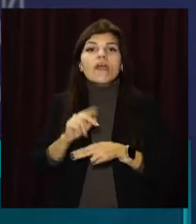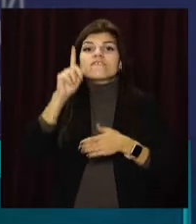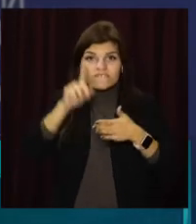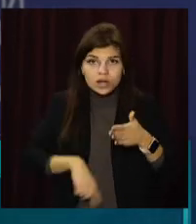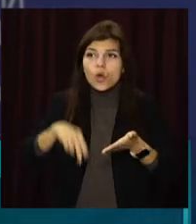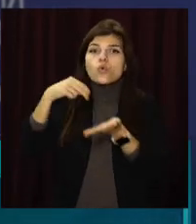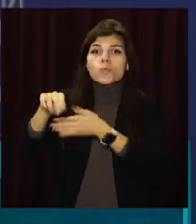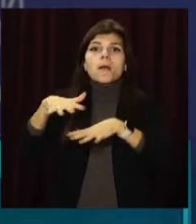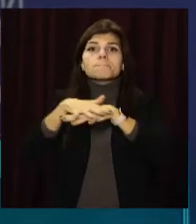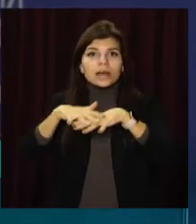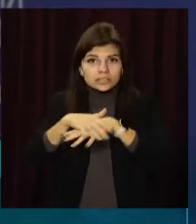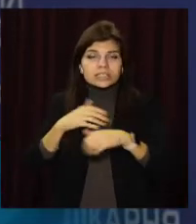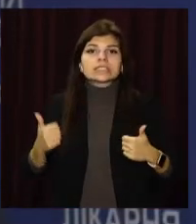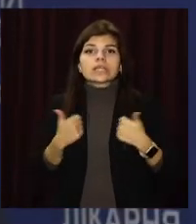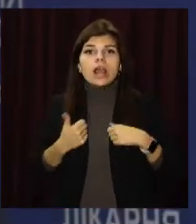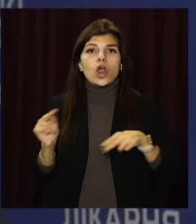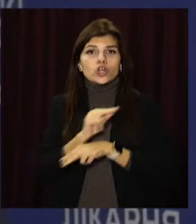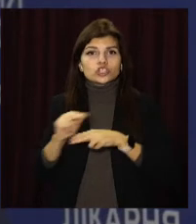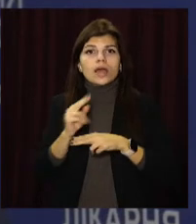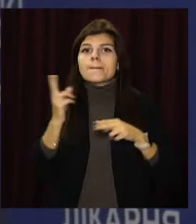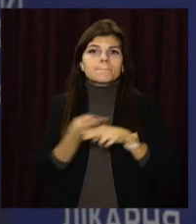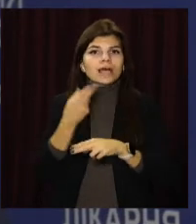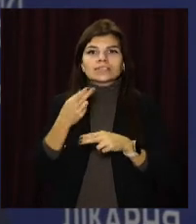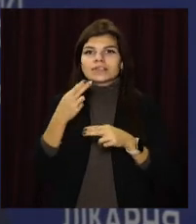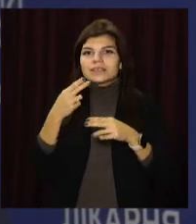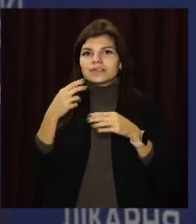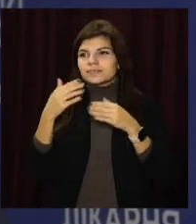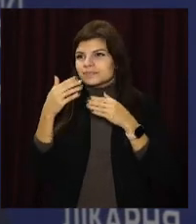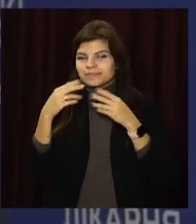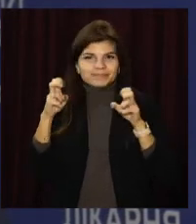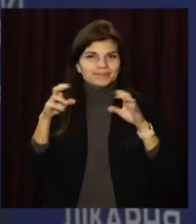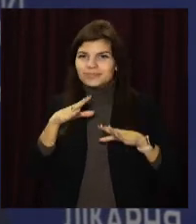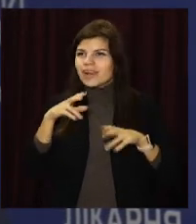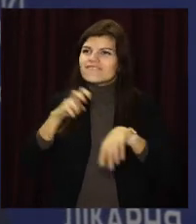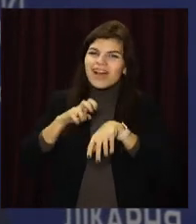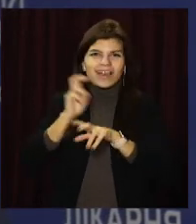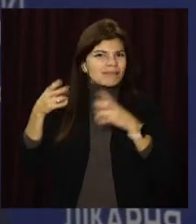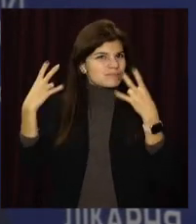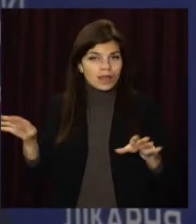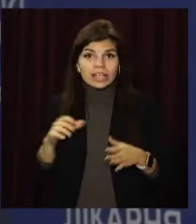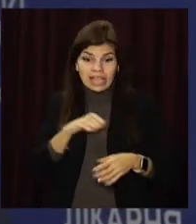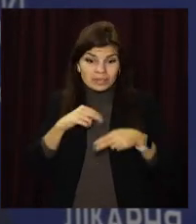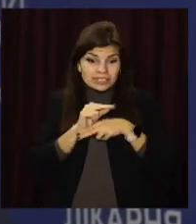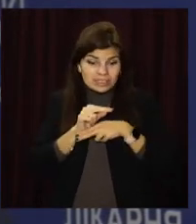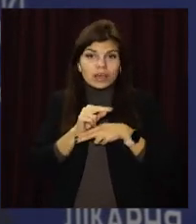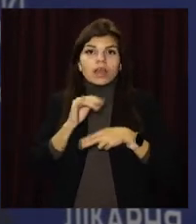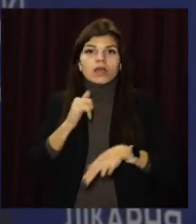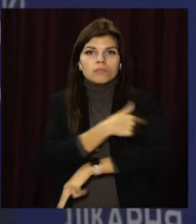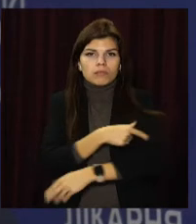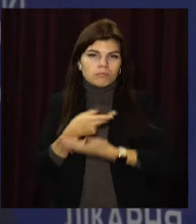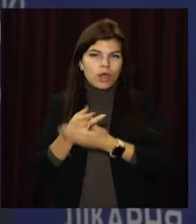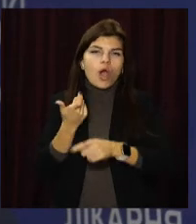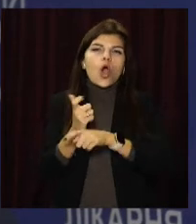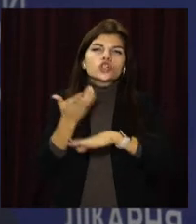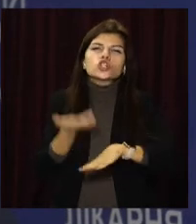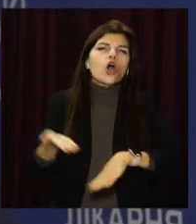купляють на базарах, стараються лікувати себе і своїх близьких. Людей доставляють до нас в дуже важкому стані. Сьогодні вже